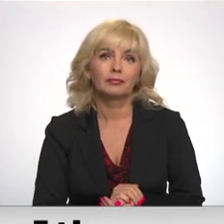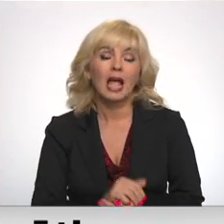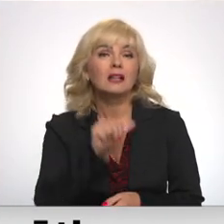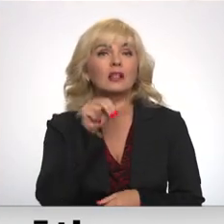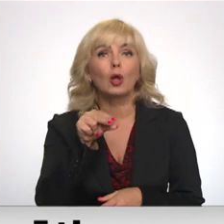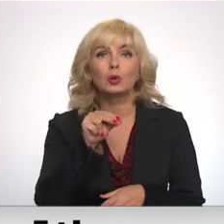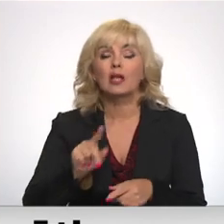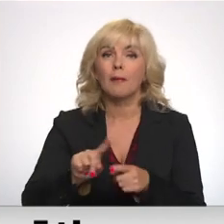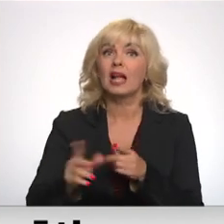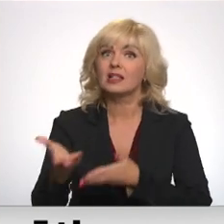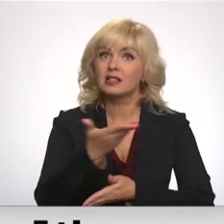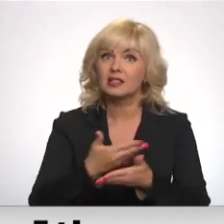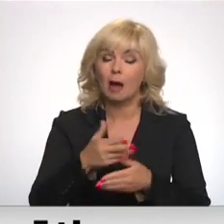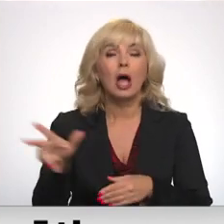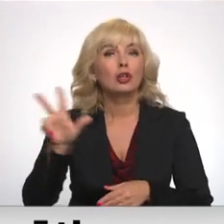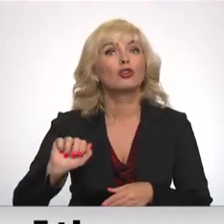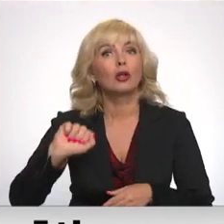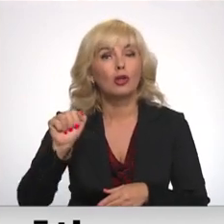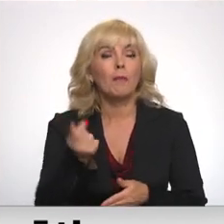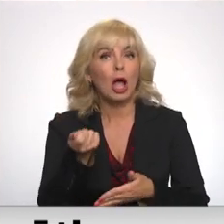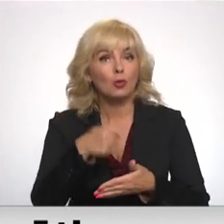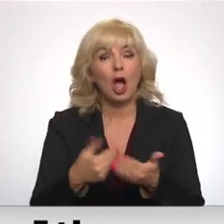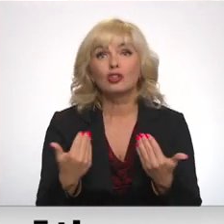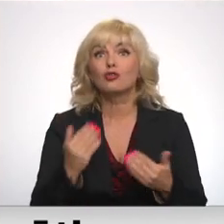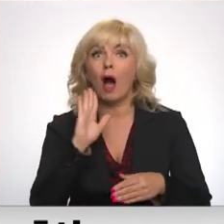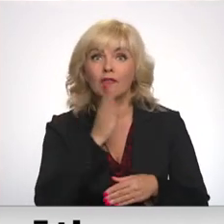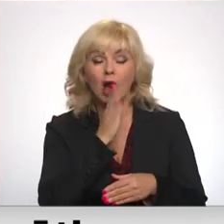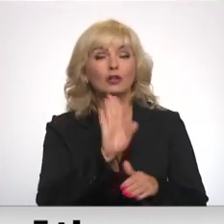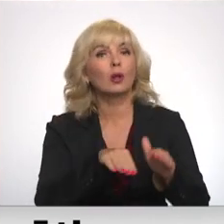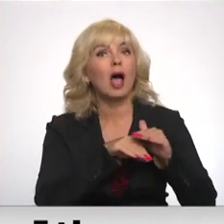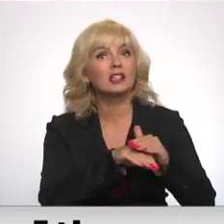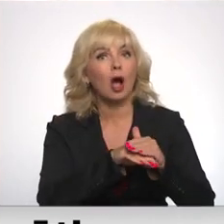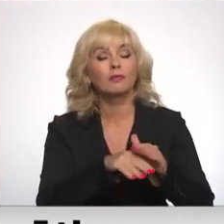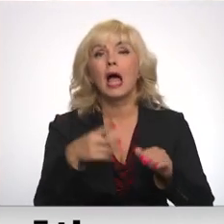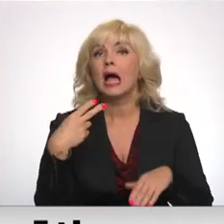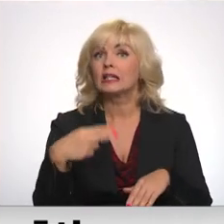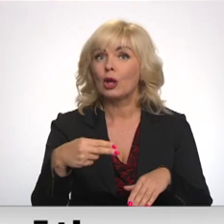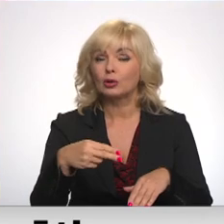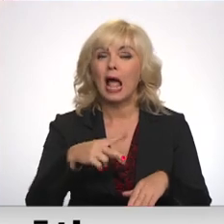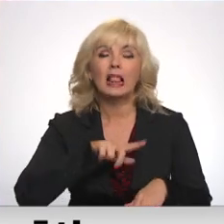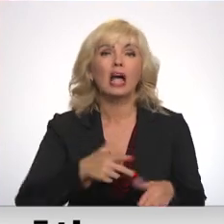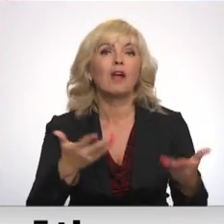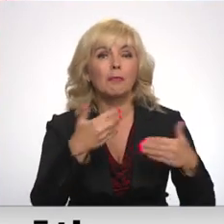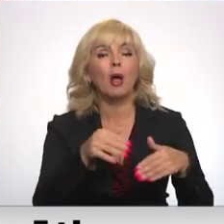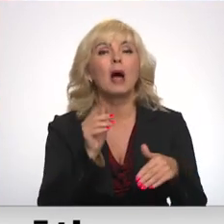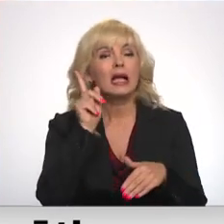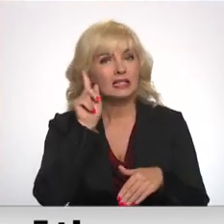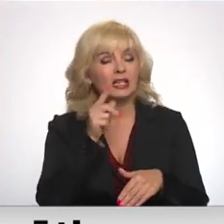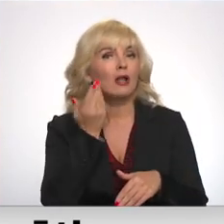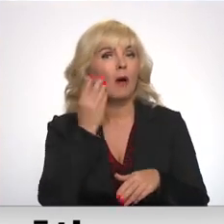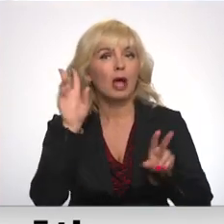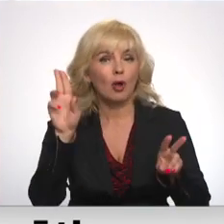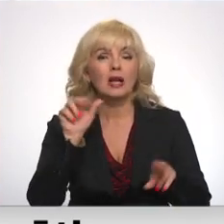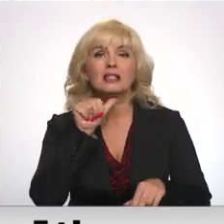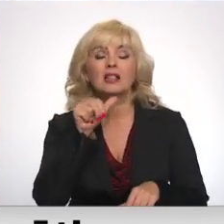Zaļo un Zemnieku sadarbība ar sociāldemokrātiem tika noslēgta šovasar, lai saglabātu 20 gadus Latvijas politikā zināmo nosaukumu Zaļo